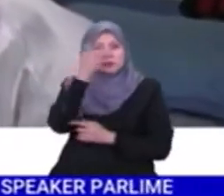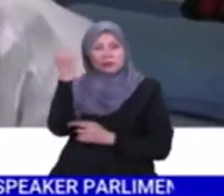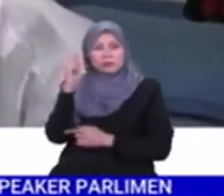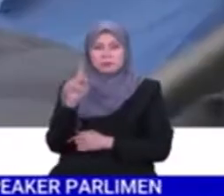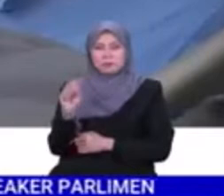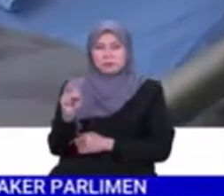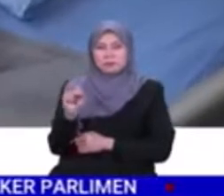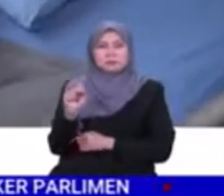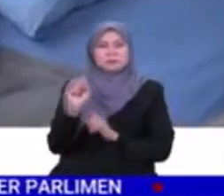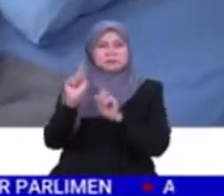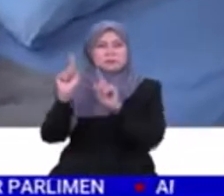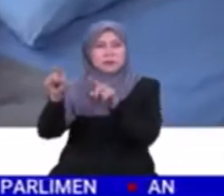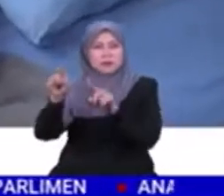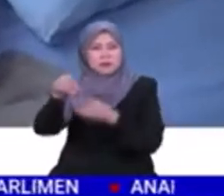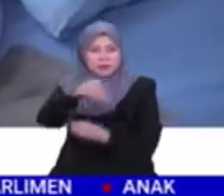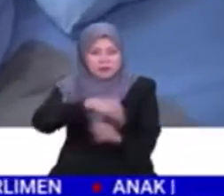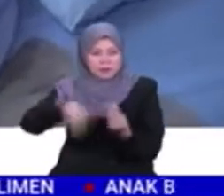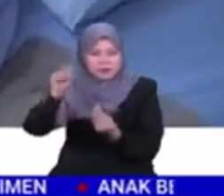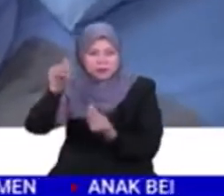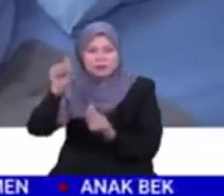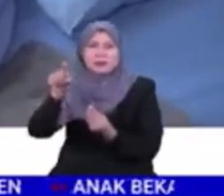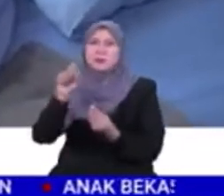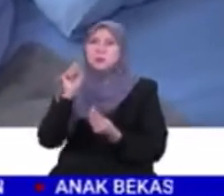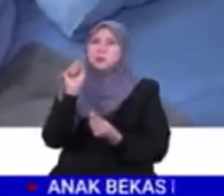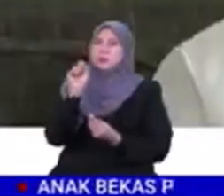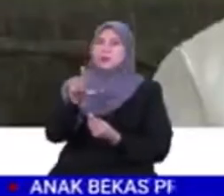kos mengerjakan haji yang semakin meningkat.